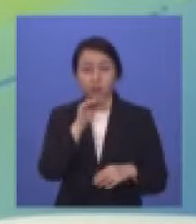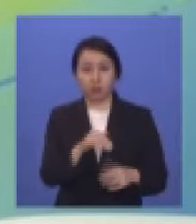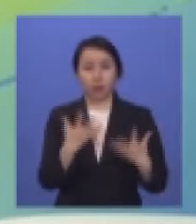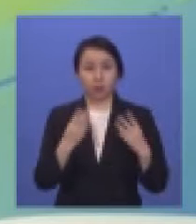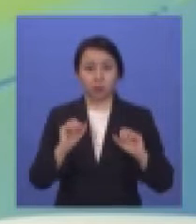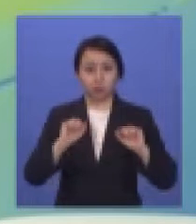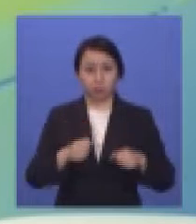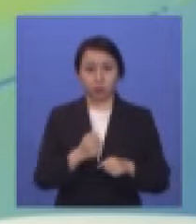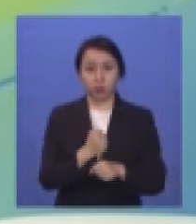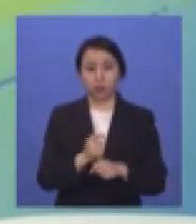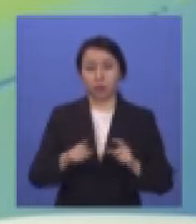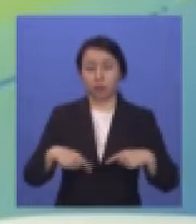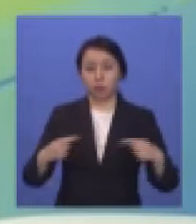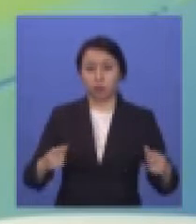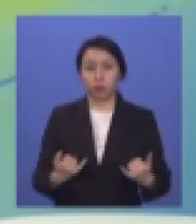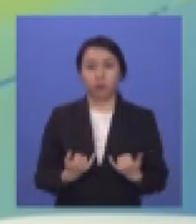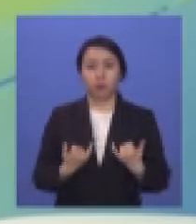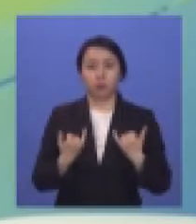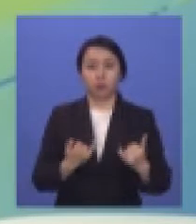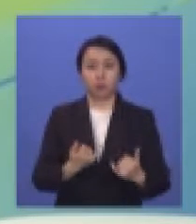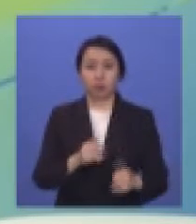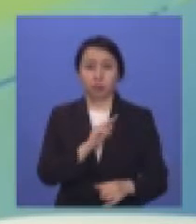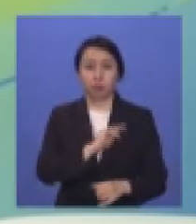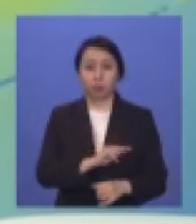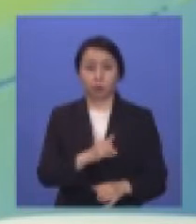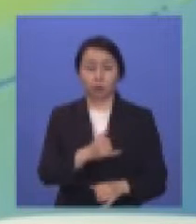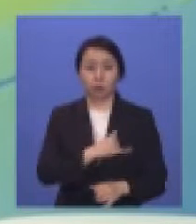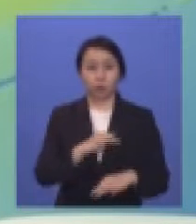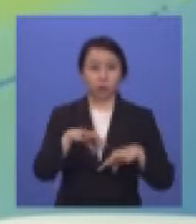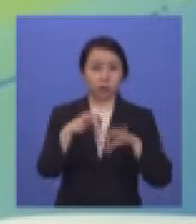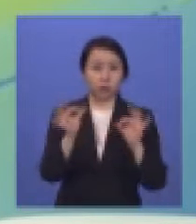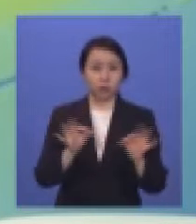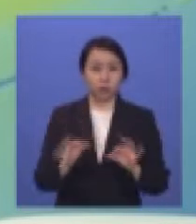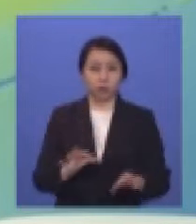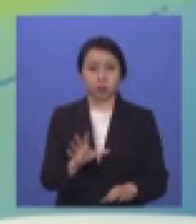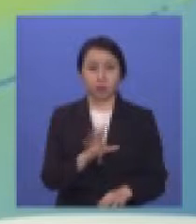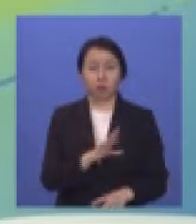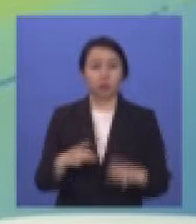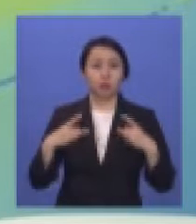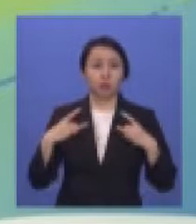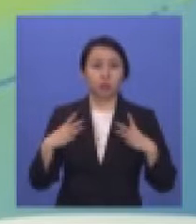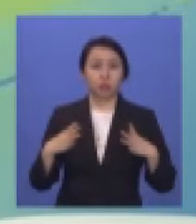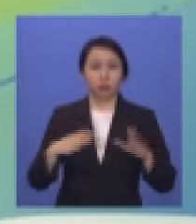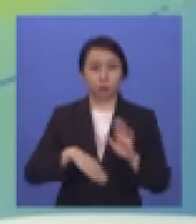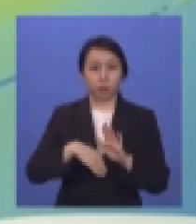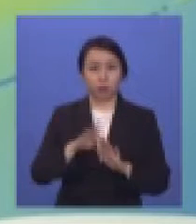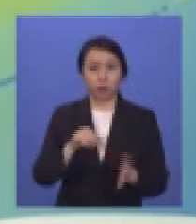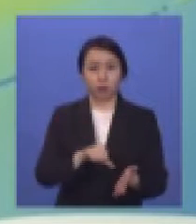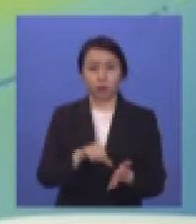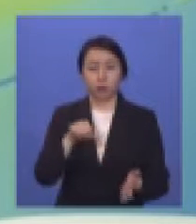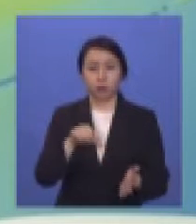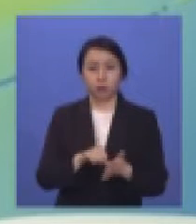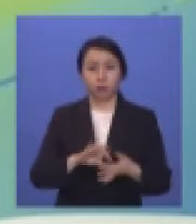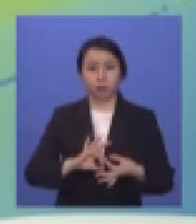в профессиональный день можно сделать и исключение. В честь Дня работников культуры и искусства состоялась праздничная